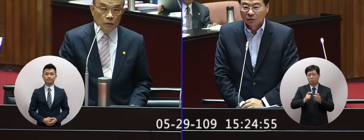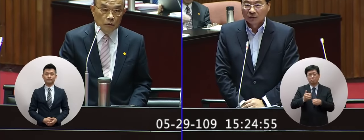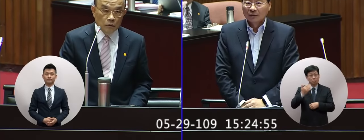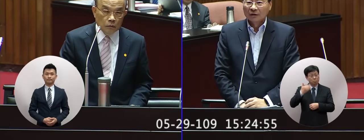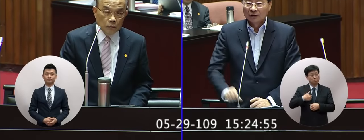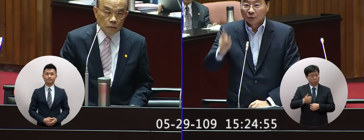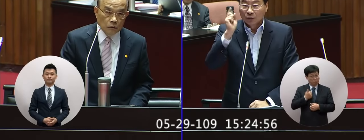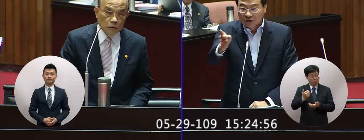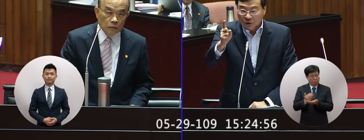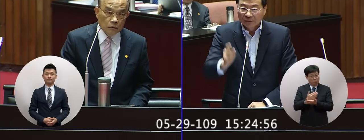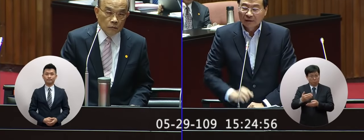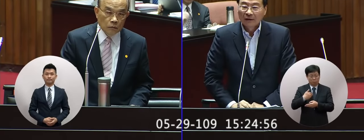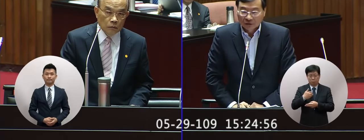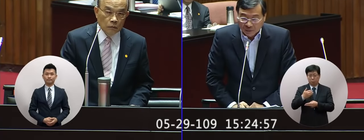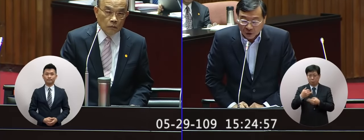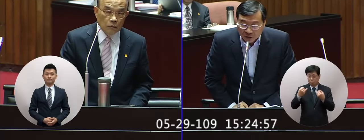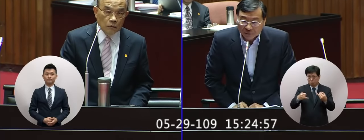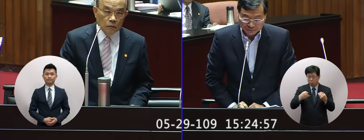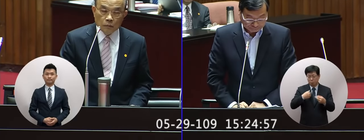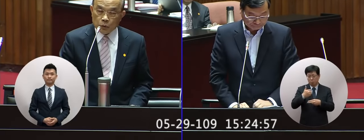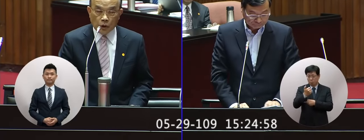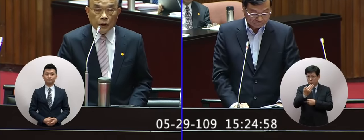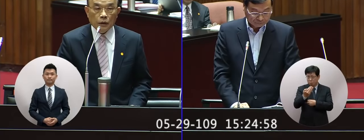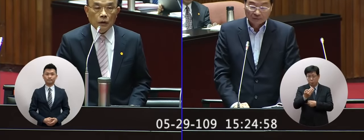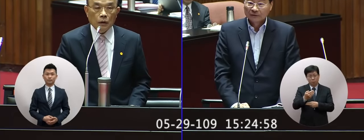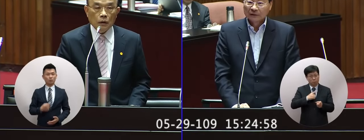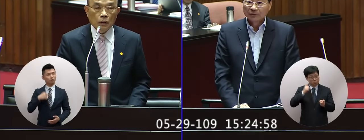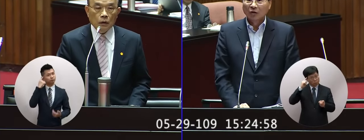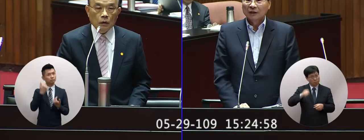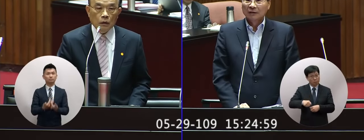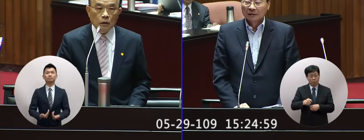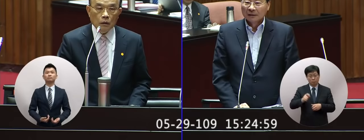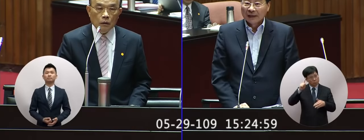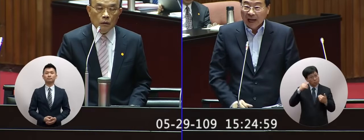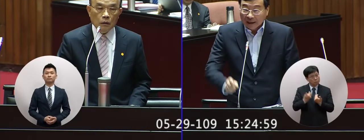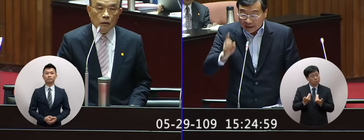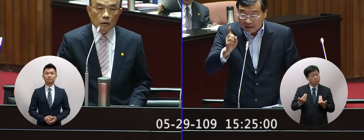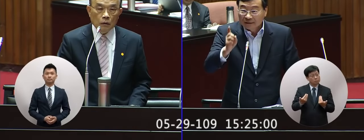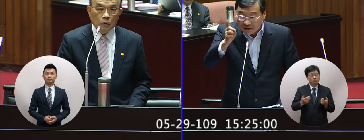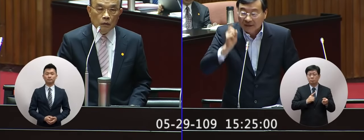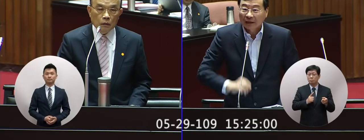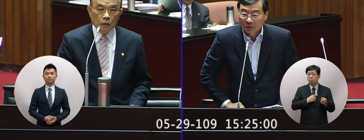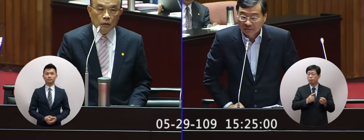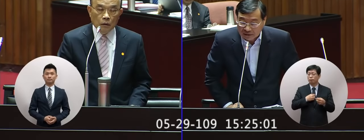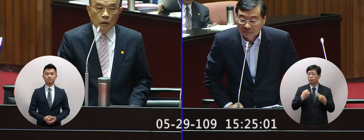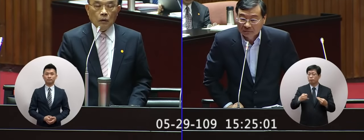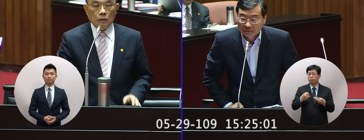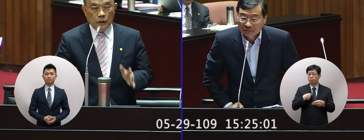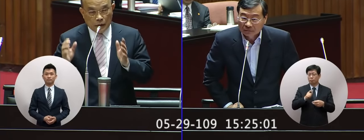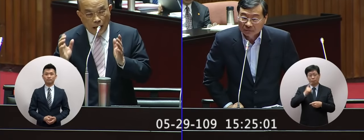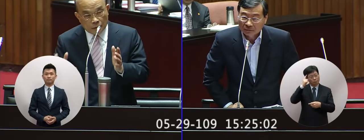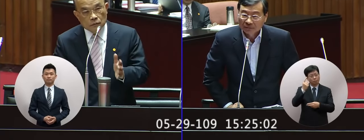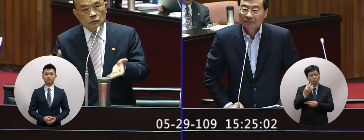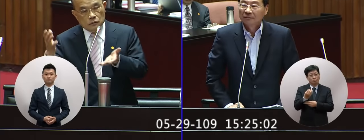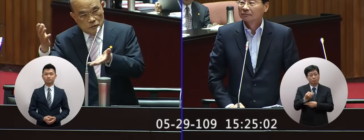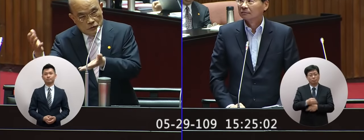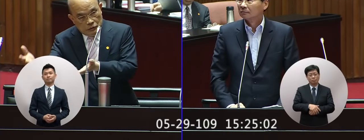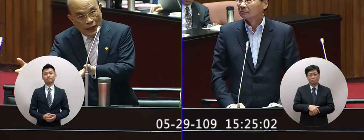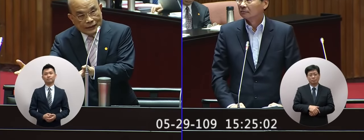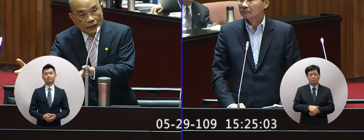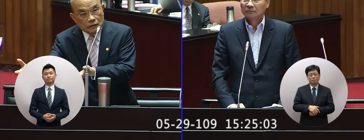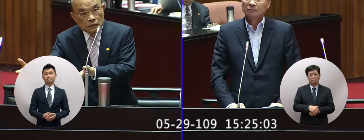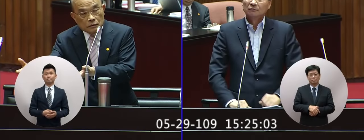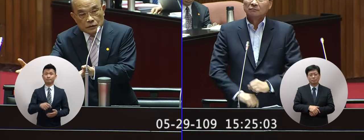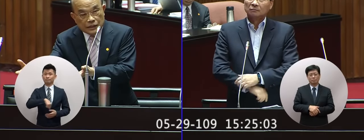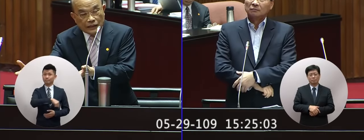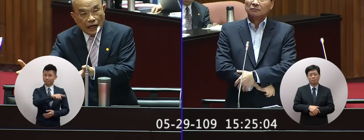要打分数是59分，你同不同意？ 不同意。 不同意，那你自己打多少分？ 你看，